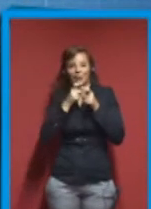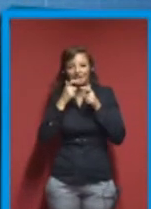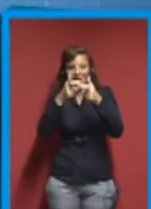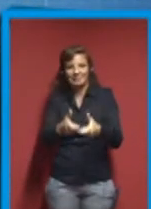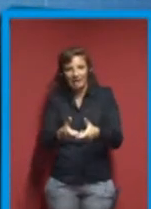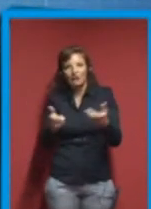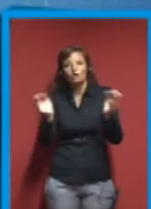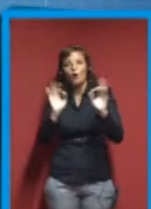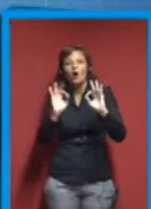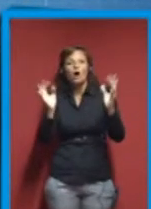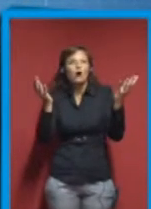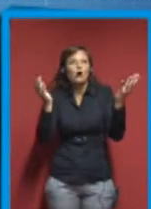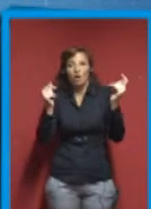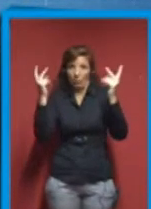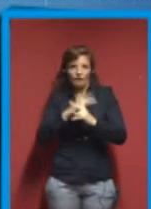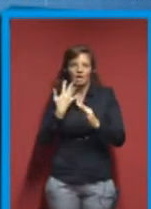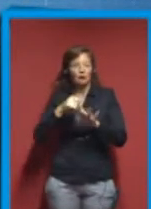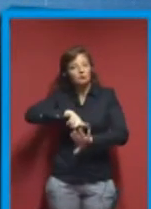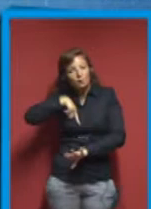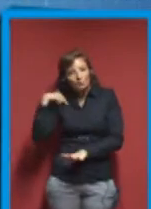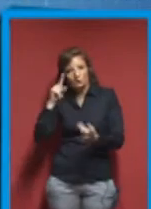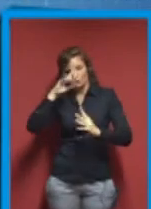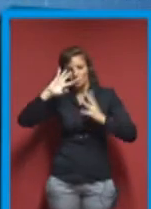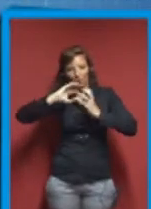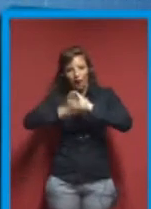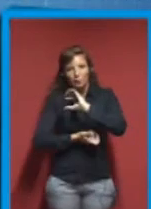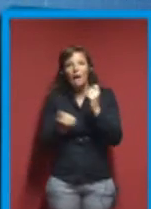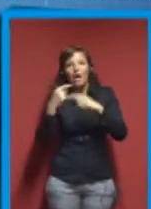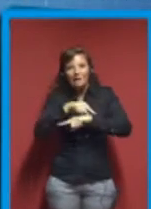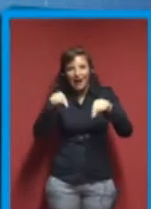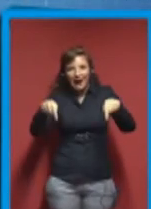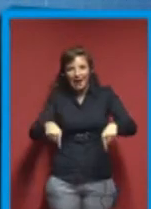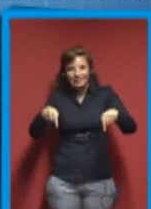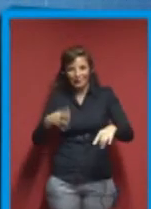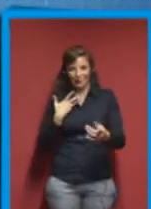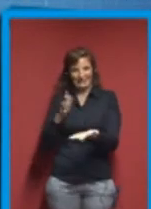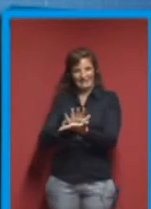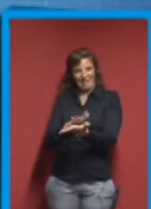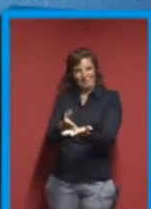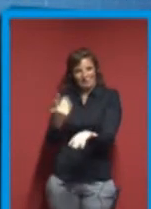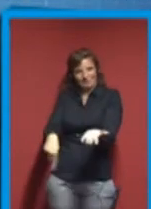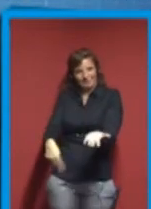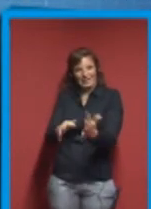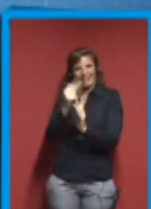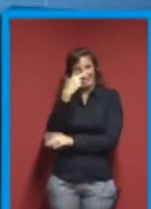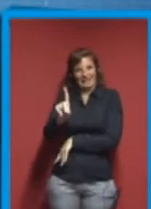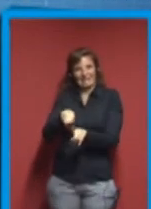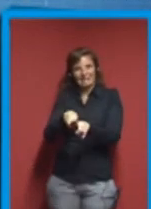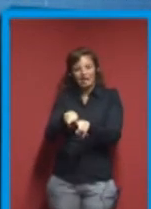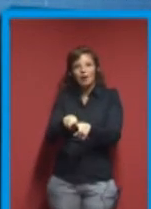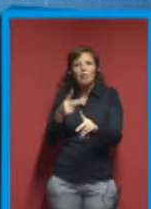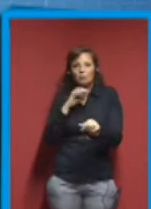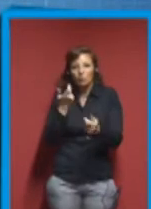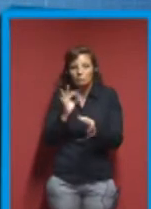dischetto. In effetti era molto molto difficile. Invece con questa stampante tridimensionale è possibile